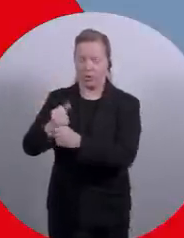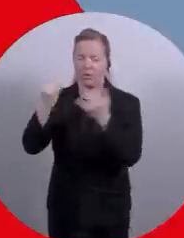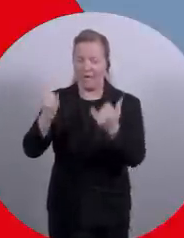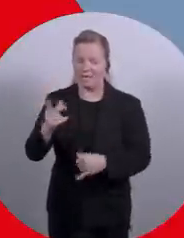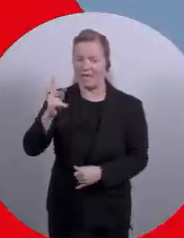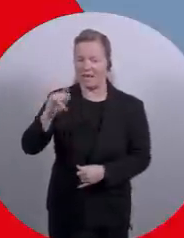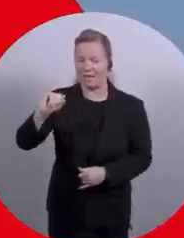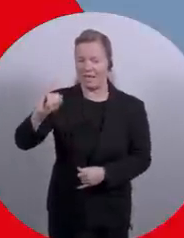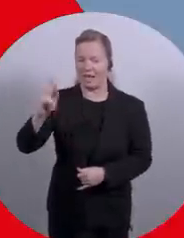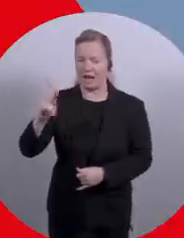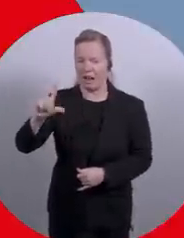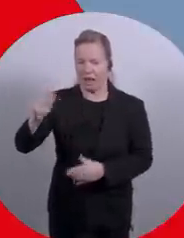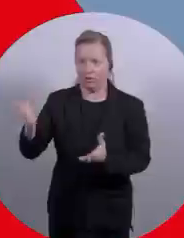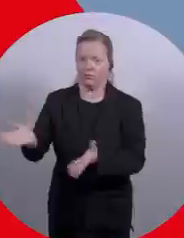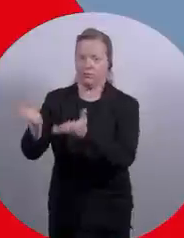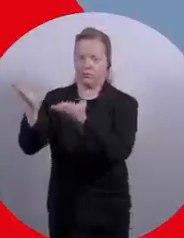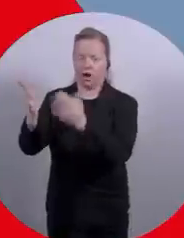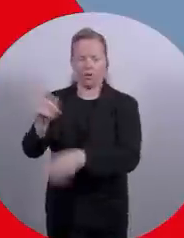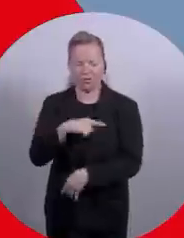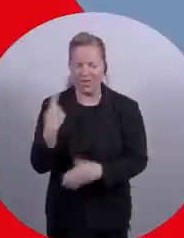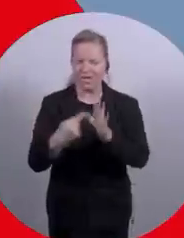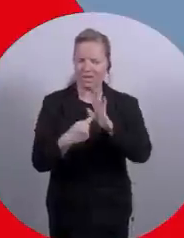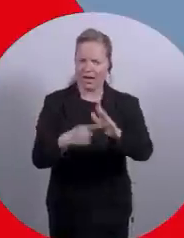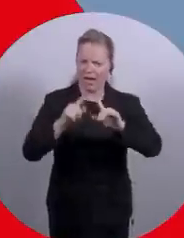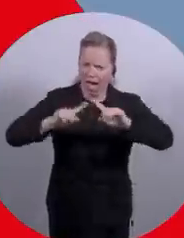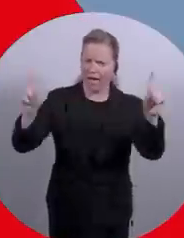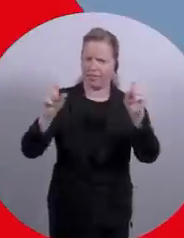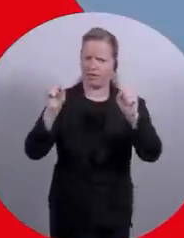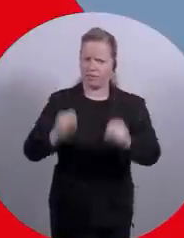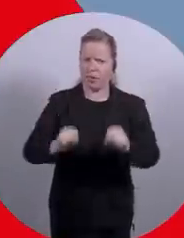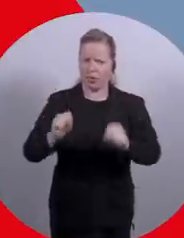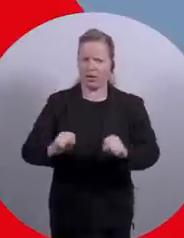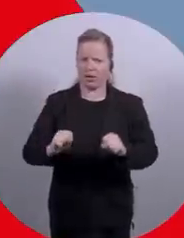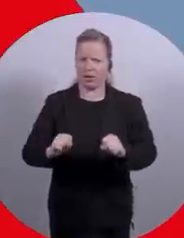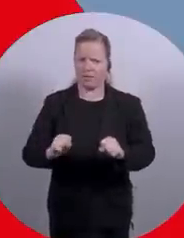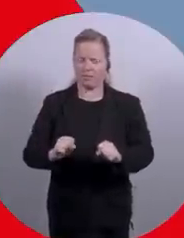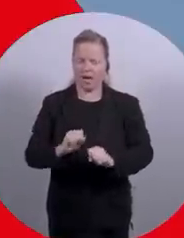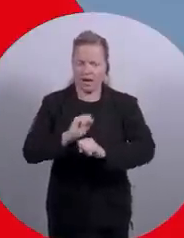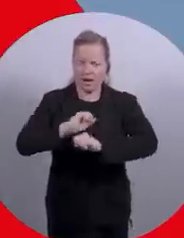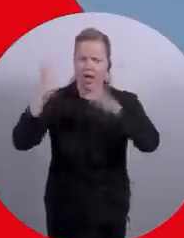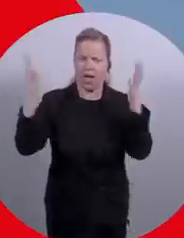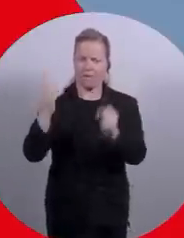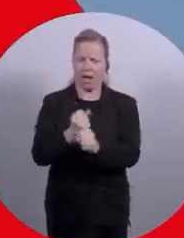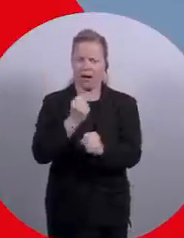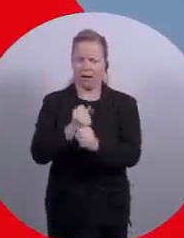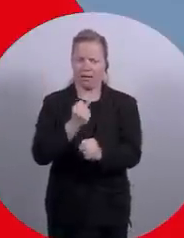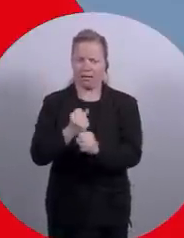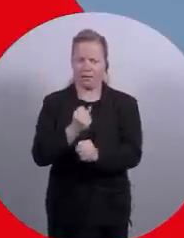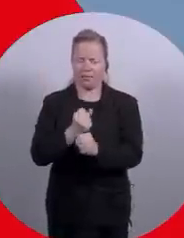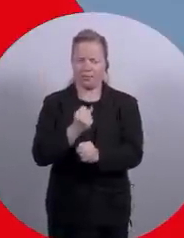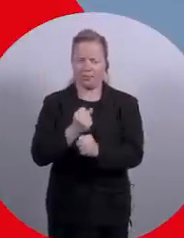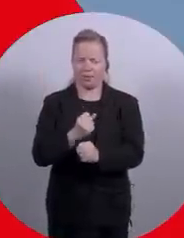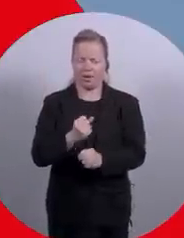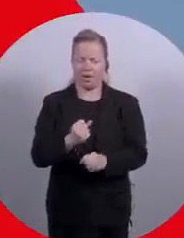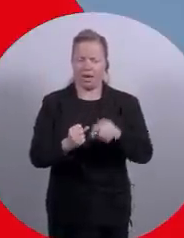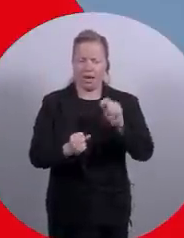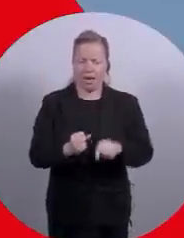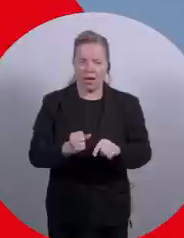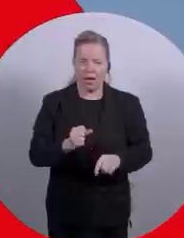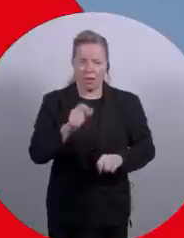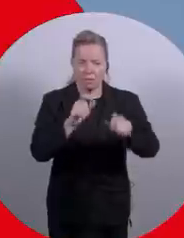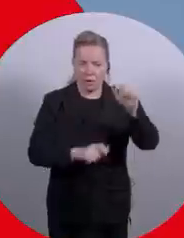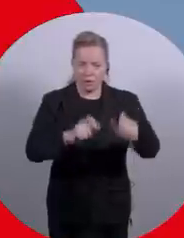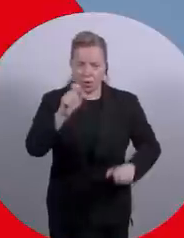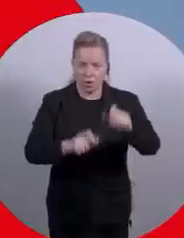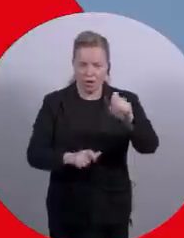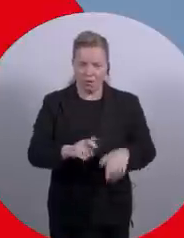und wir zeigen wie das anders geht nämlich dass man klar machen dass es für niemanden von denjenigen Menschen die das betrifft die